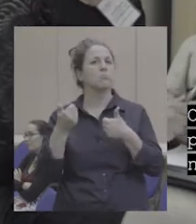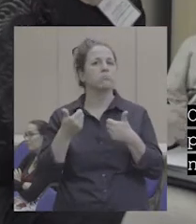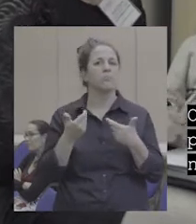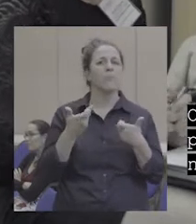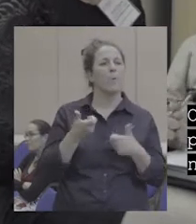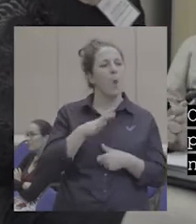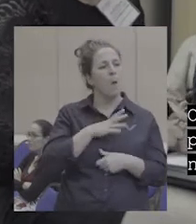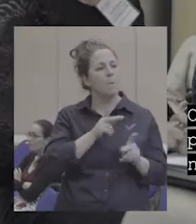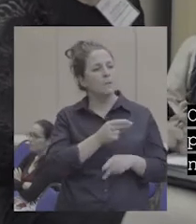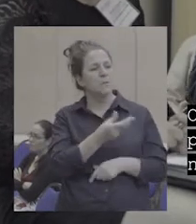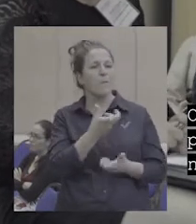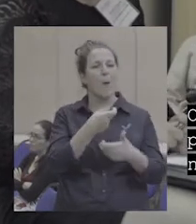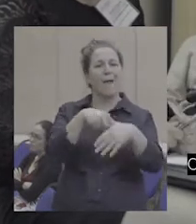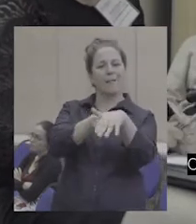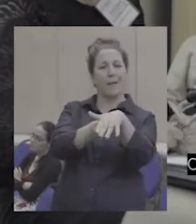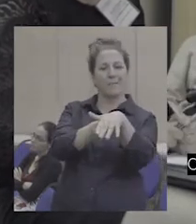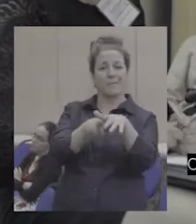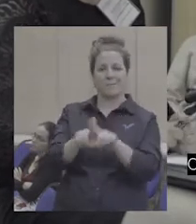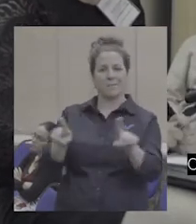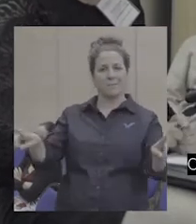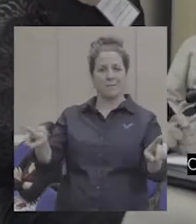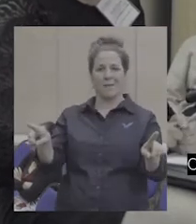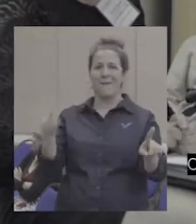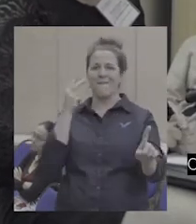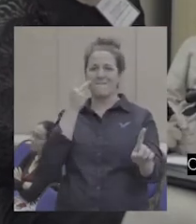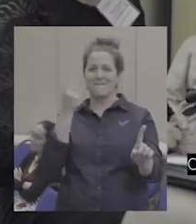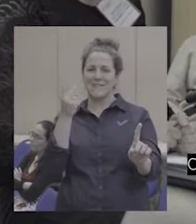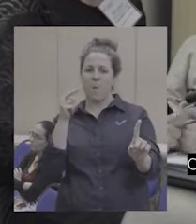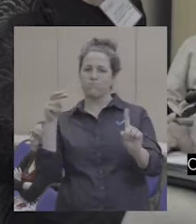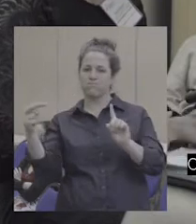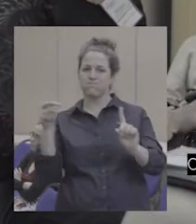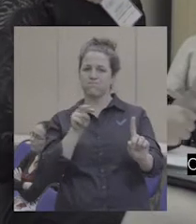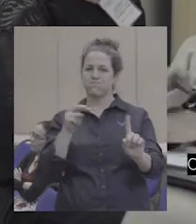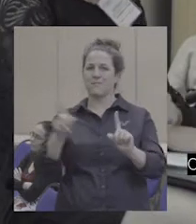intégrer des personnes handicapées dans notre projet? C'est deux façons de voir.